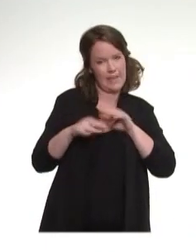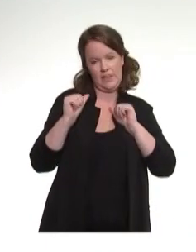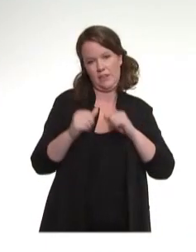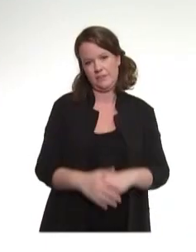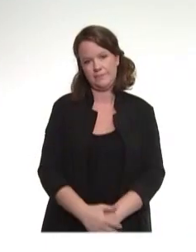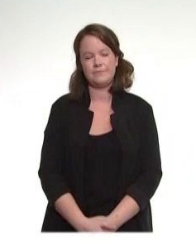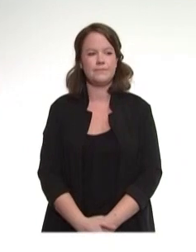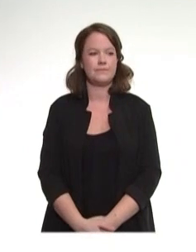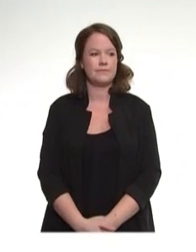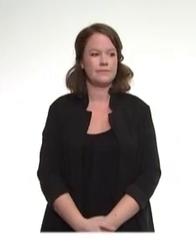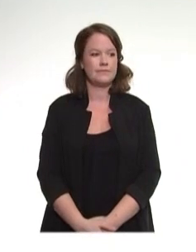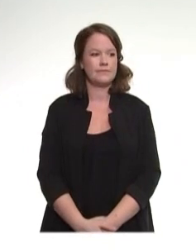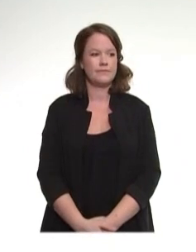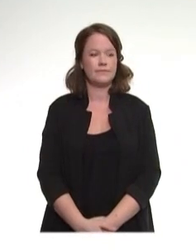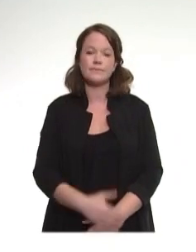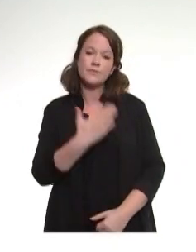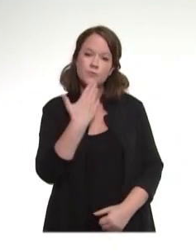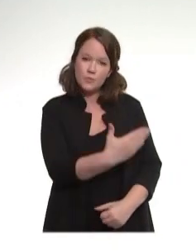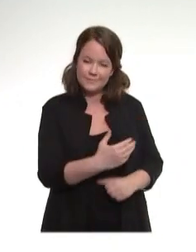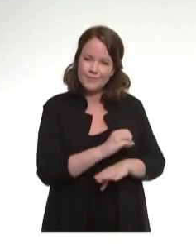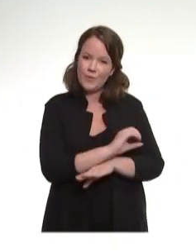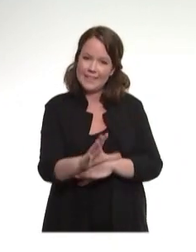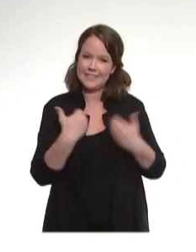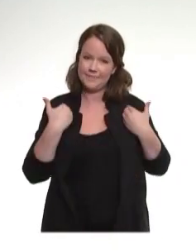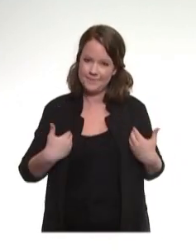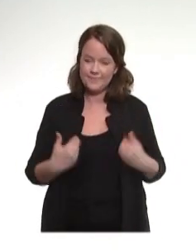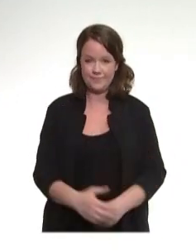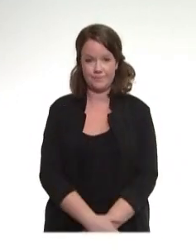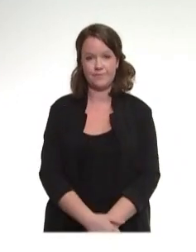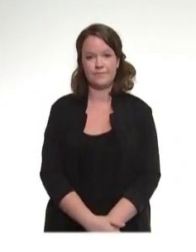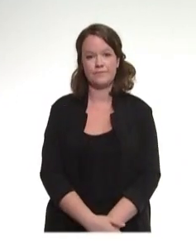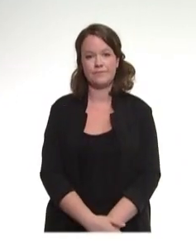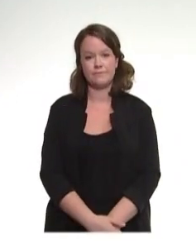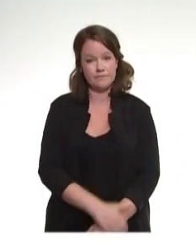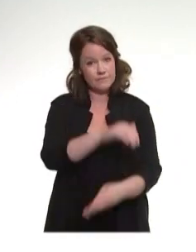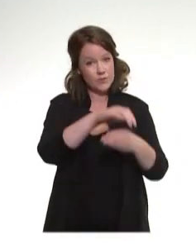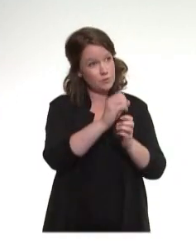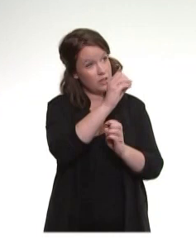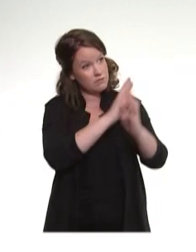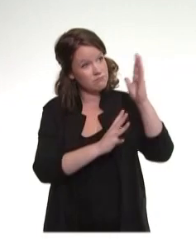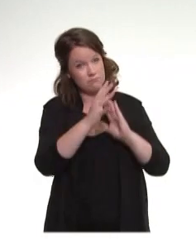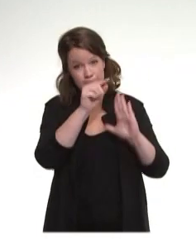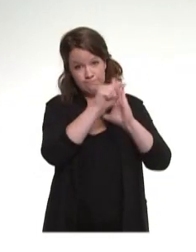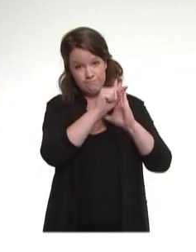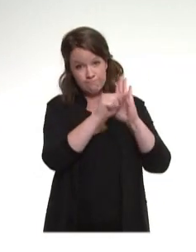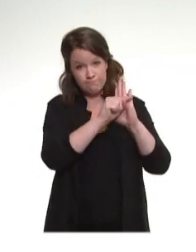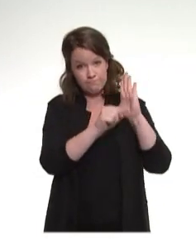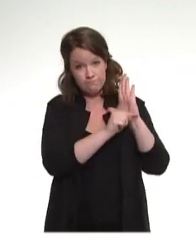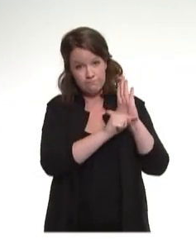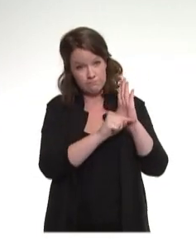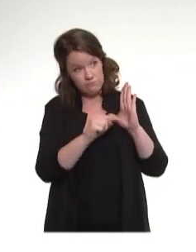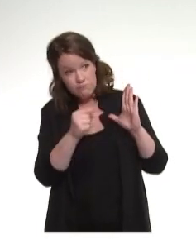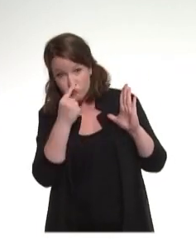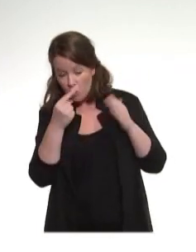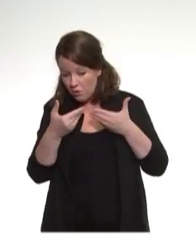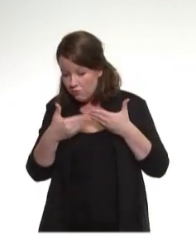camille collin pour tf1 lci est ce que les mesures annoncées ce soir vont suffire à appréhender la période qu'on s'est compliqué des vacances